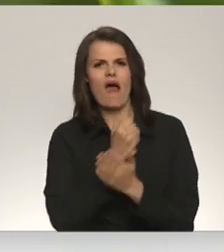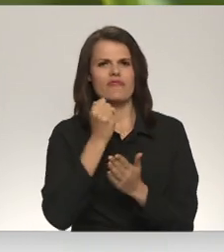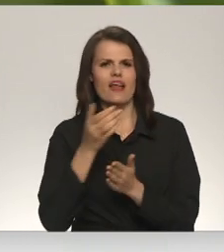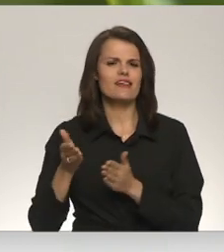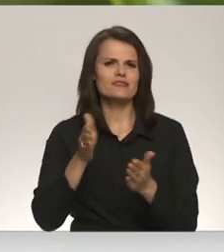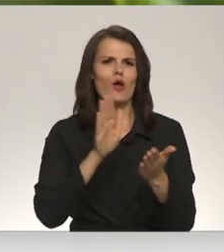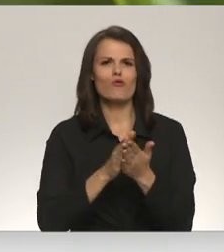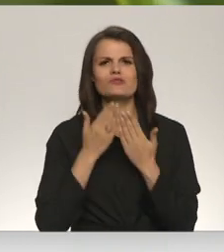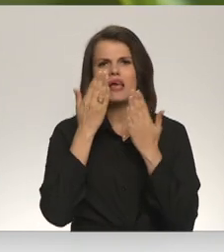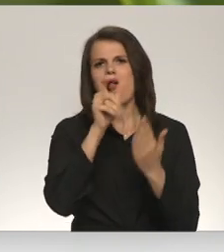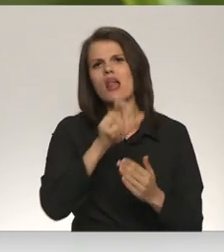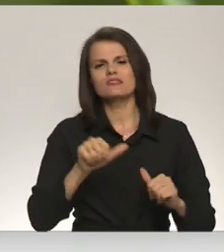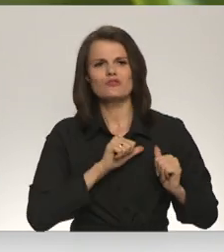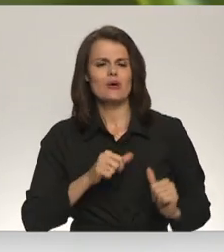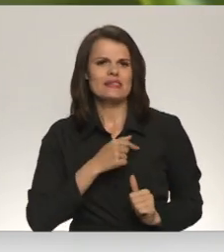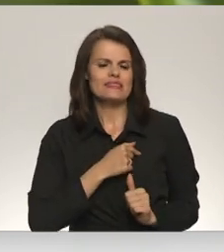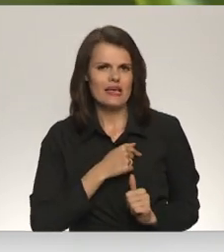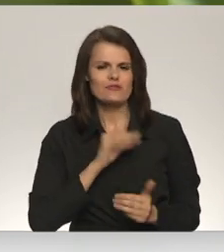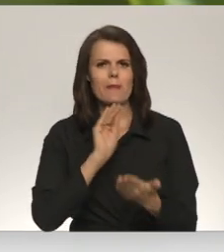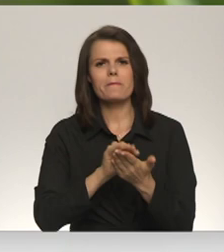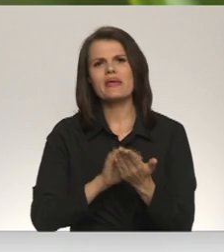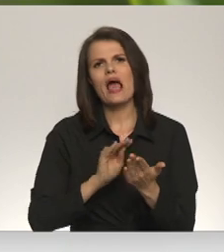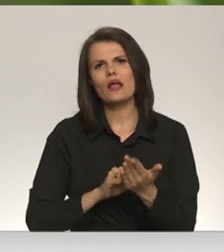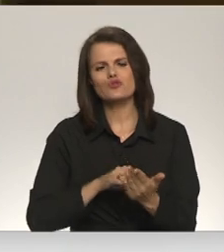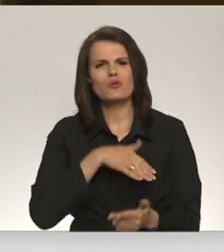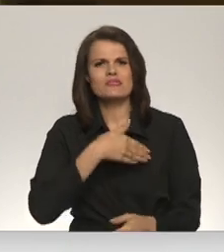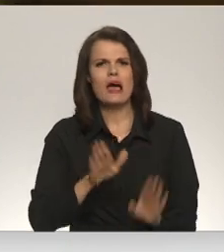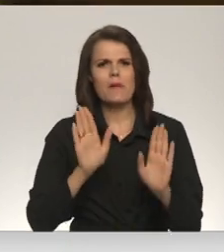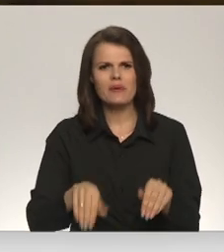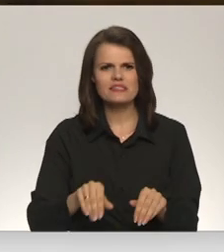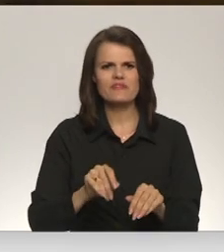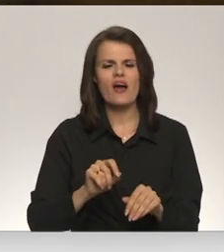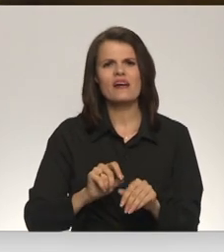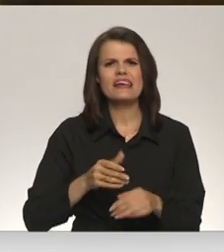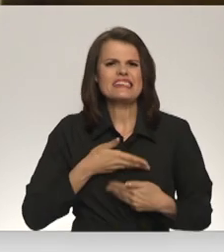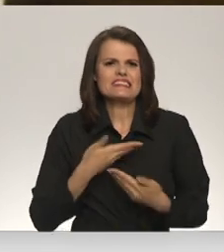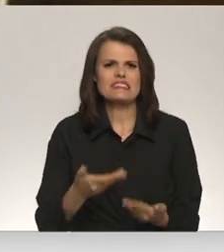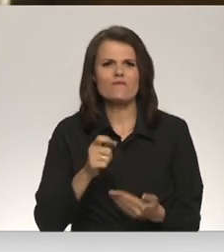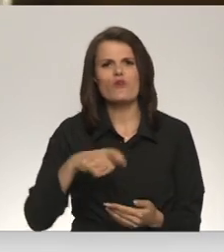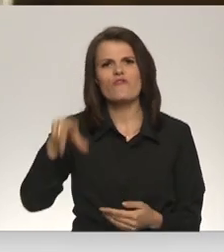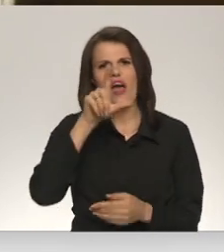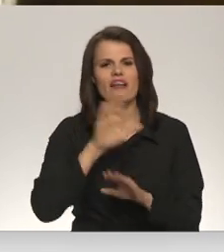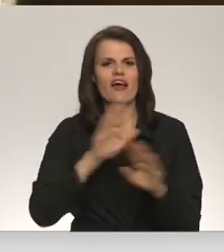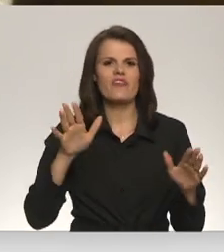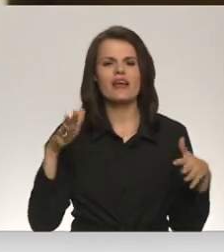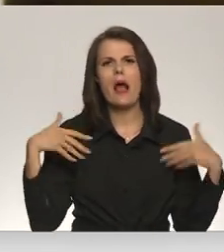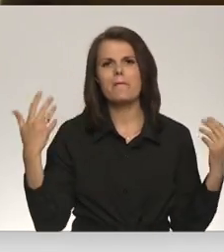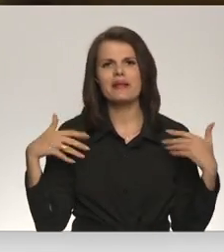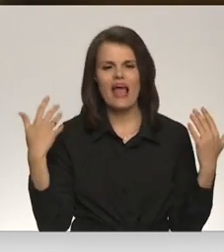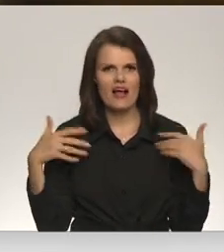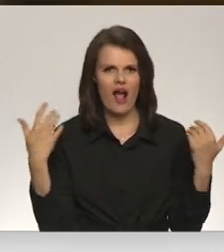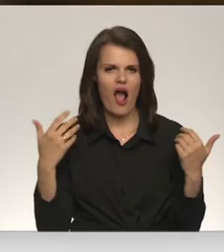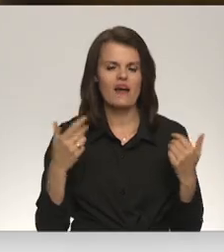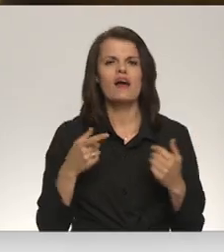Pieredzot sāpes var uzrakstīt vairāk nekā dzīvojot priekā un labklājībā. Mana rakstīšana balstīta dzīves bagātībā un pārbagātībā.